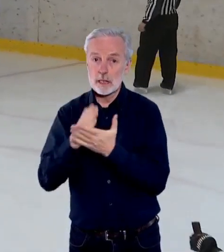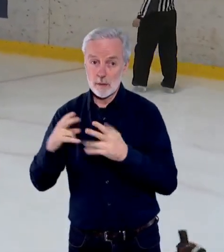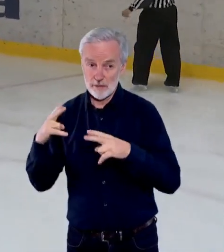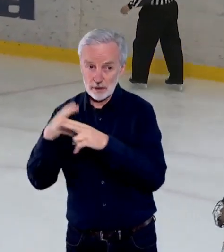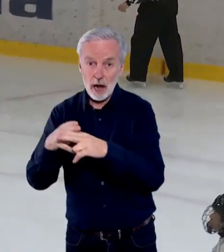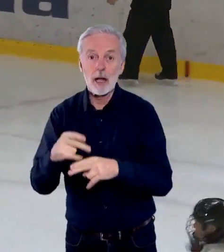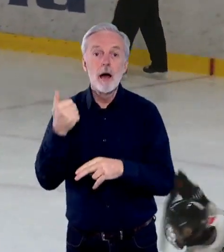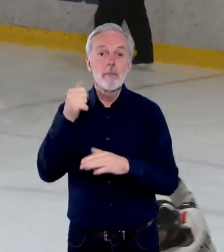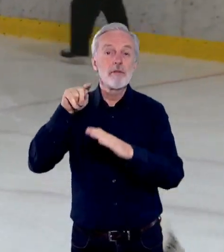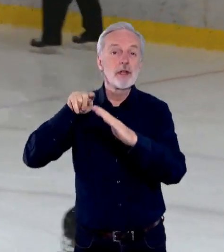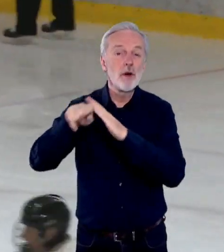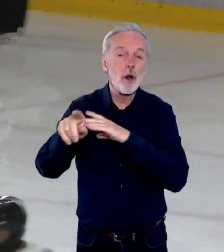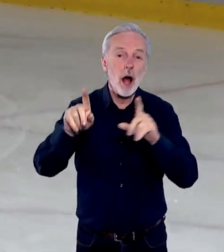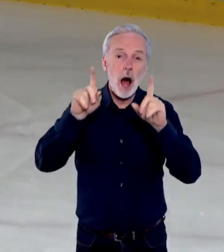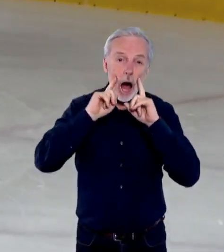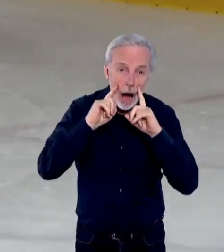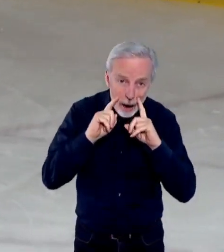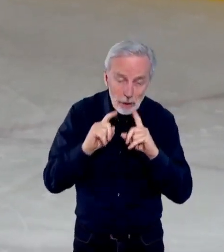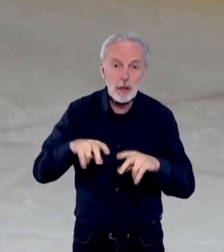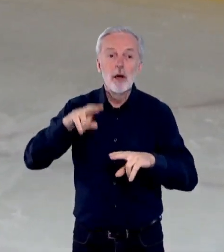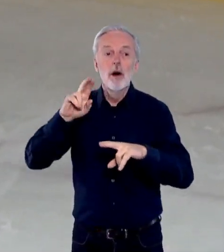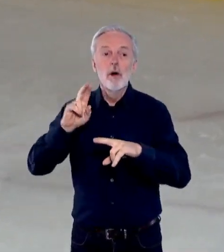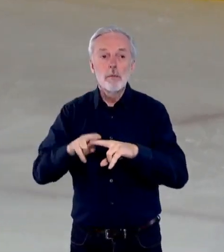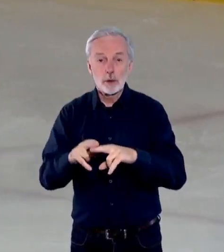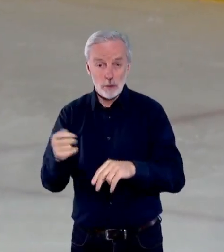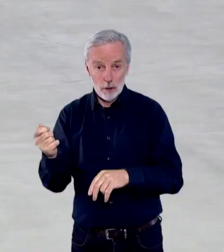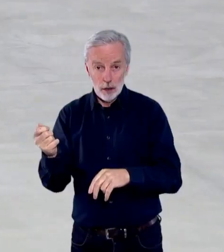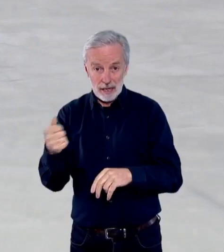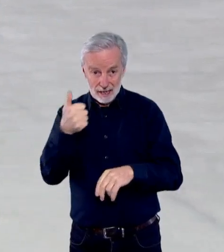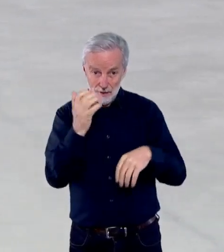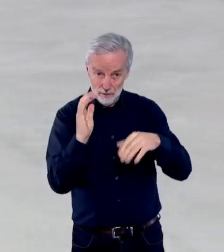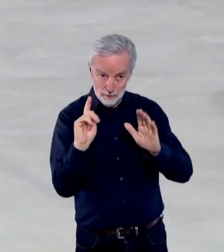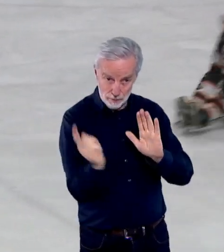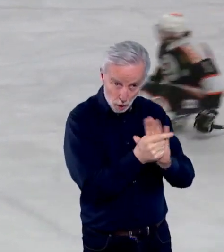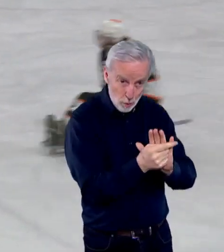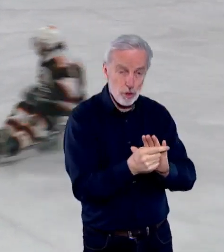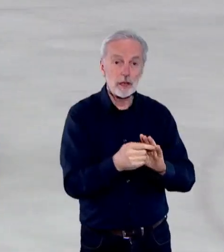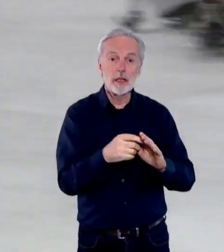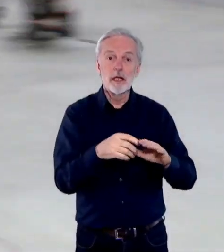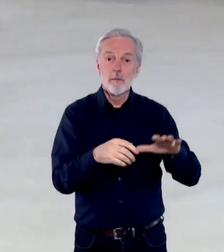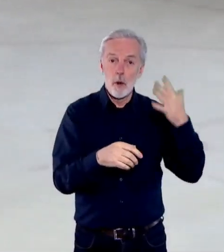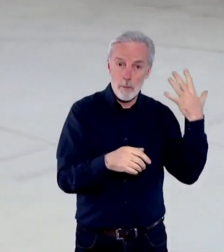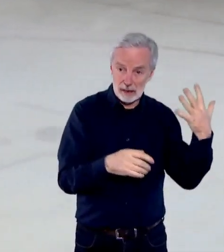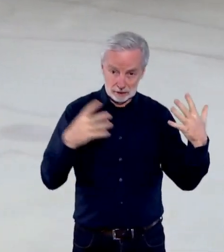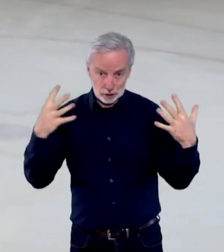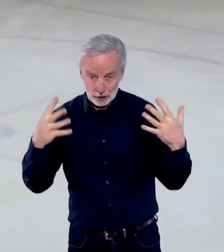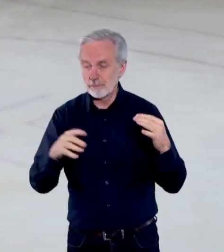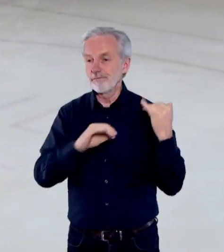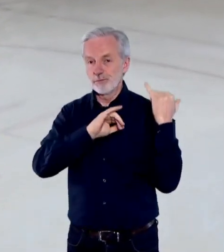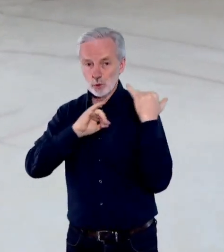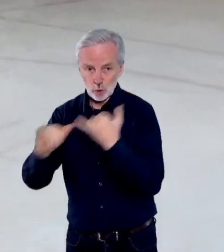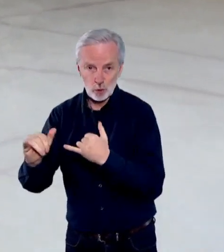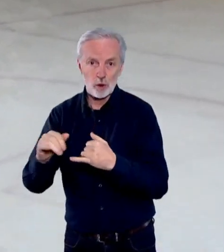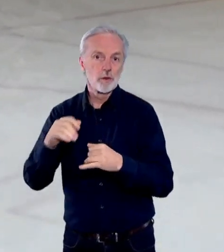minutě připsal Zdeněk Hábl, následně potrestal Jedličkovo vyloučení Martin Jopa. A když se mezi střelce